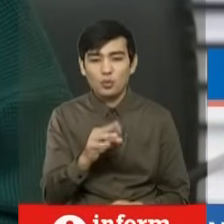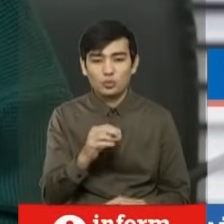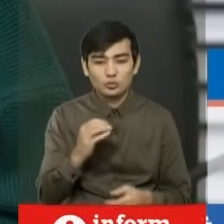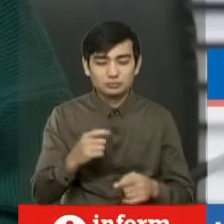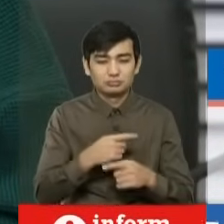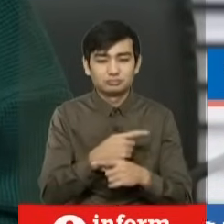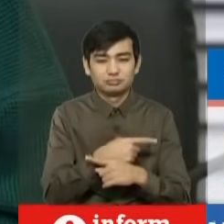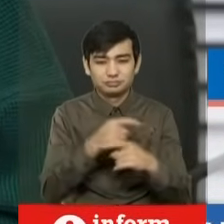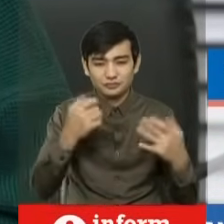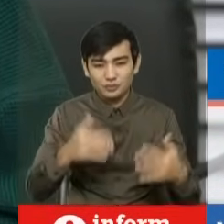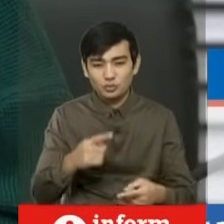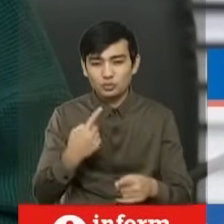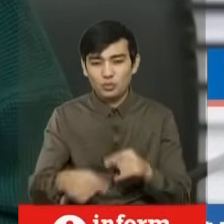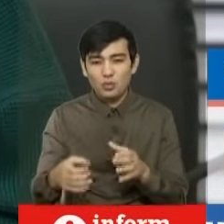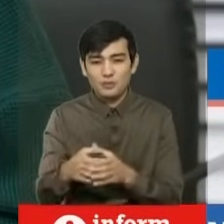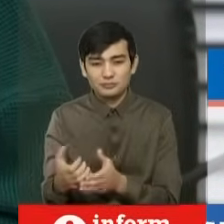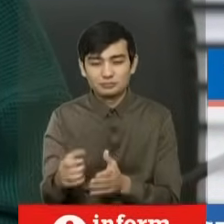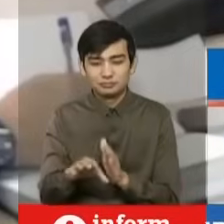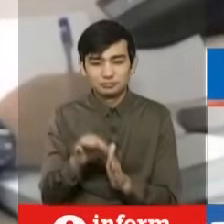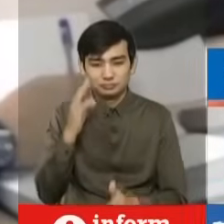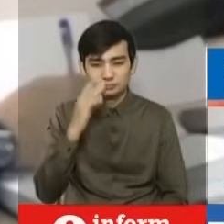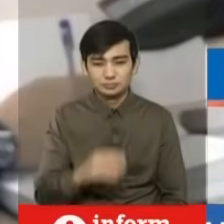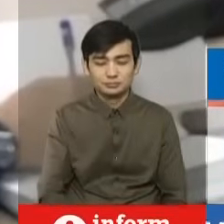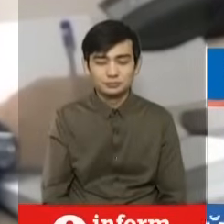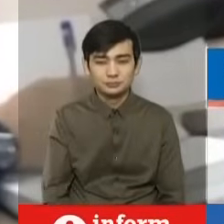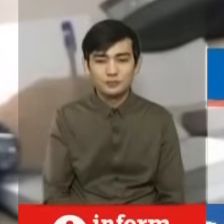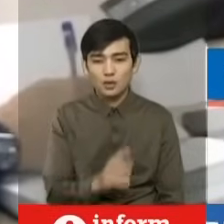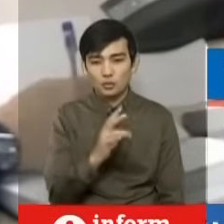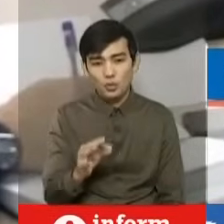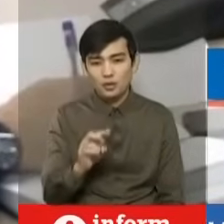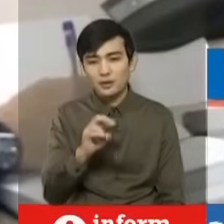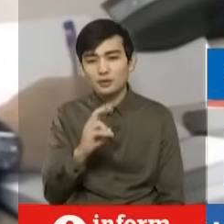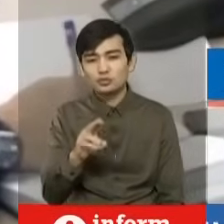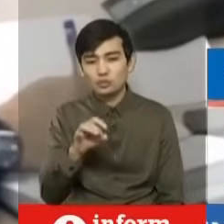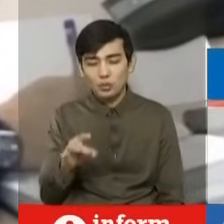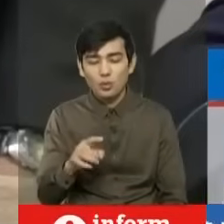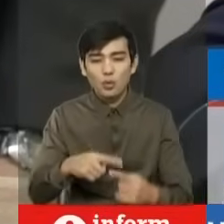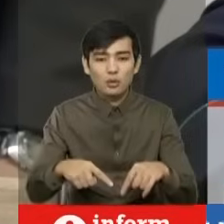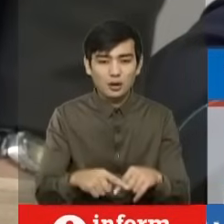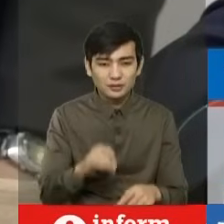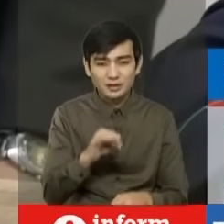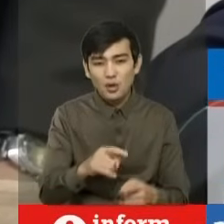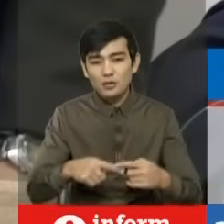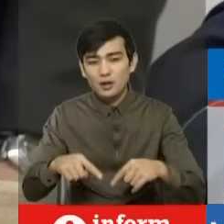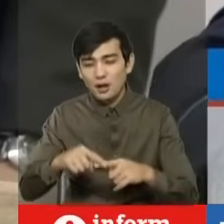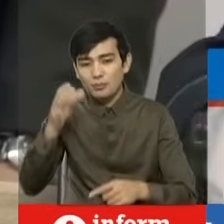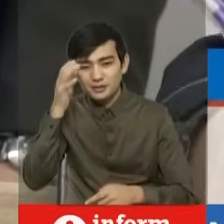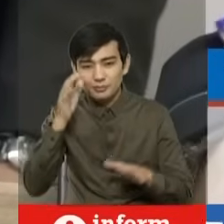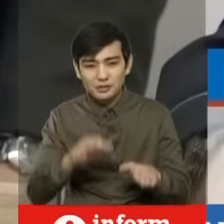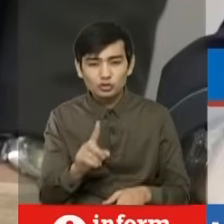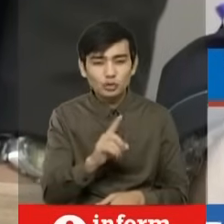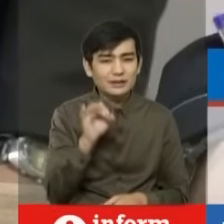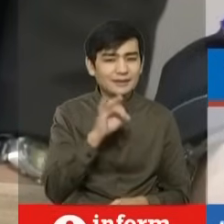качественно питание как говорится некачественно Но вот только надзорный орган с позицией отдело образования что